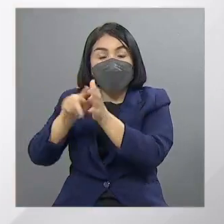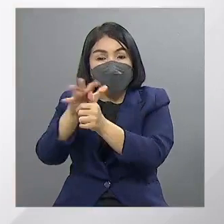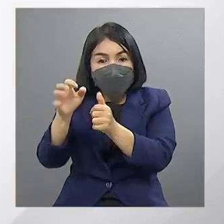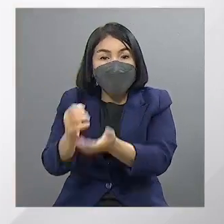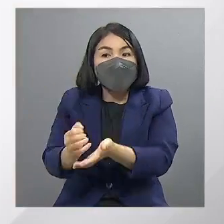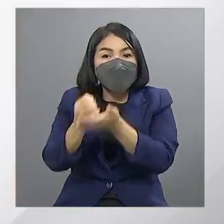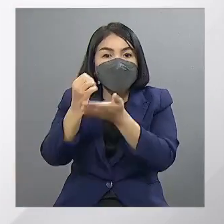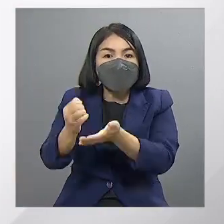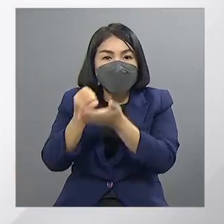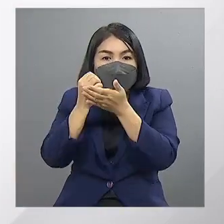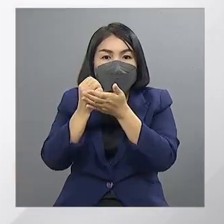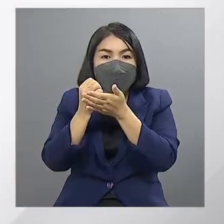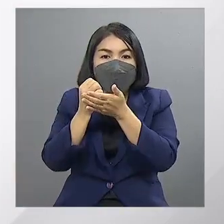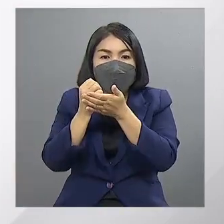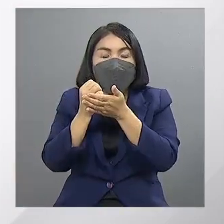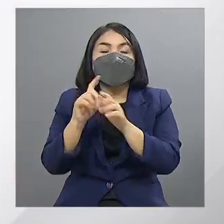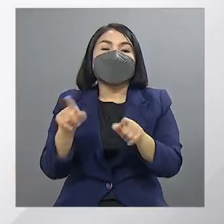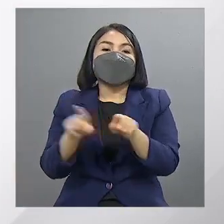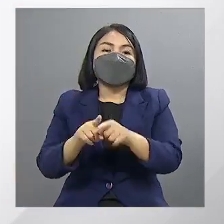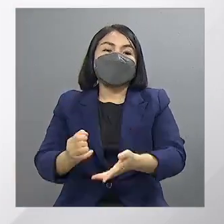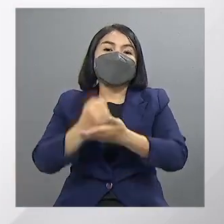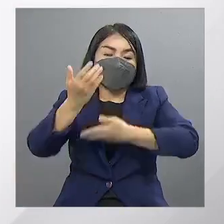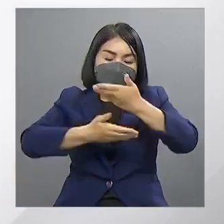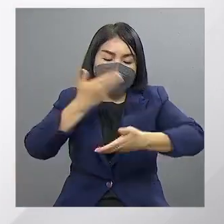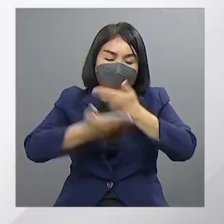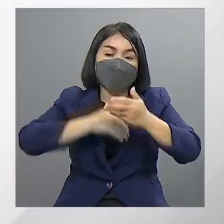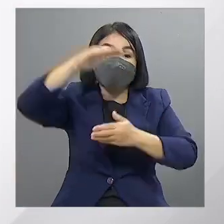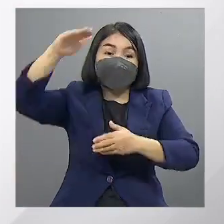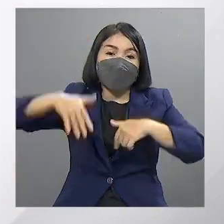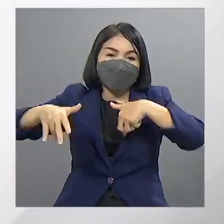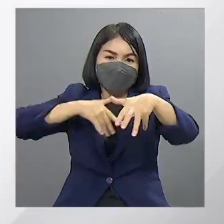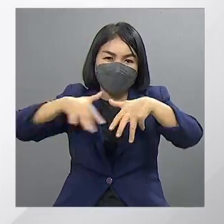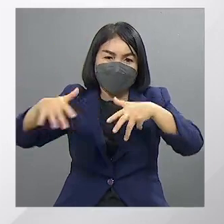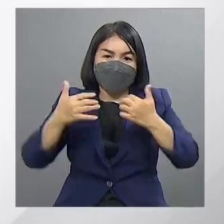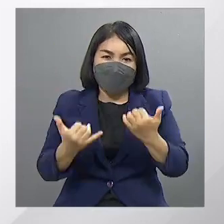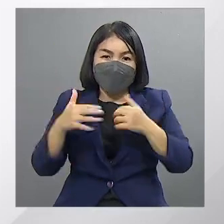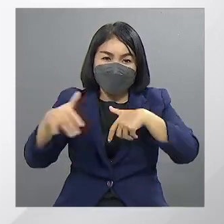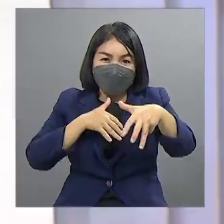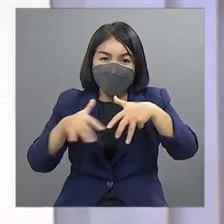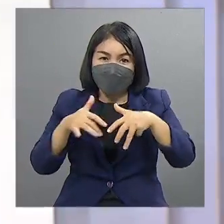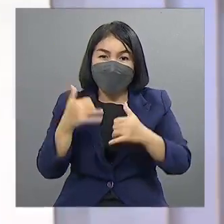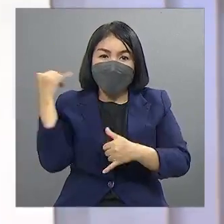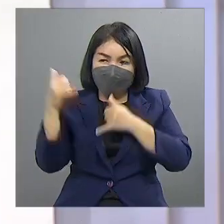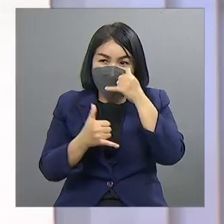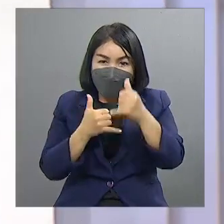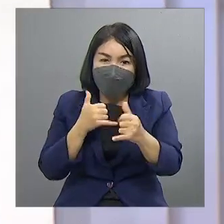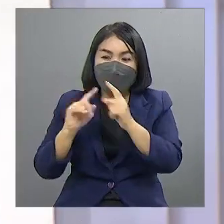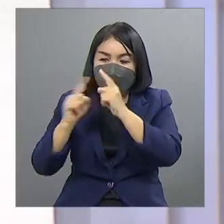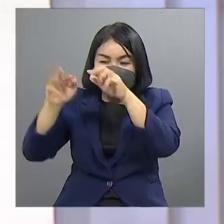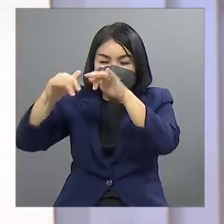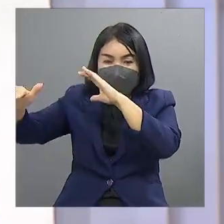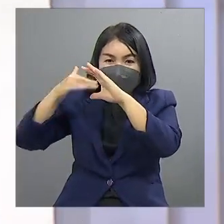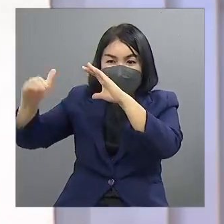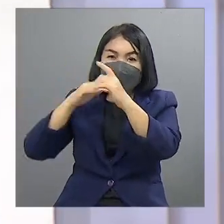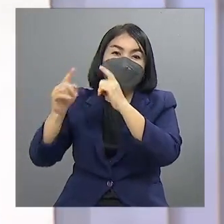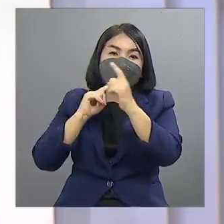งแล้วก็เป็นพื้นที่สำหรับพ่อแม่พี่น้องทุกๆคนกันด้วย ครับ วันนี้คุณผู้ชมหลายคนเนี่ยอุ่นหนาฝาข้างนะครับทักทายกันมาต้นสัปดาห์วันนี้น่าจะ